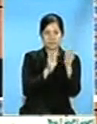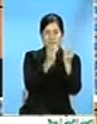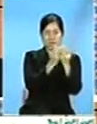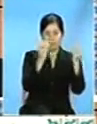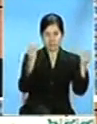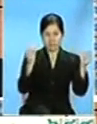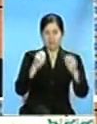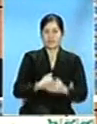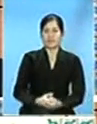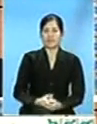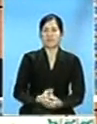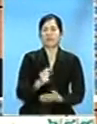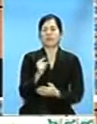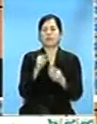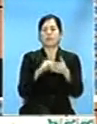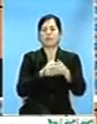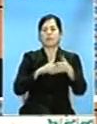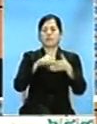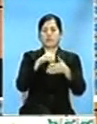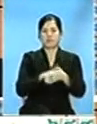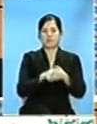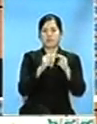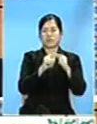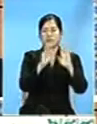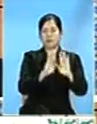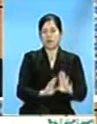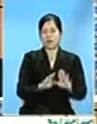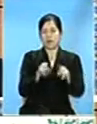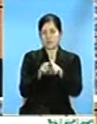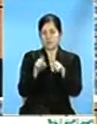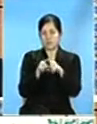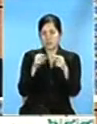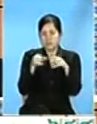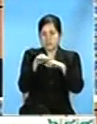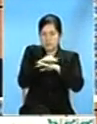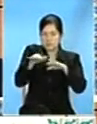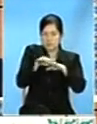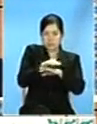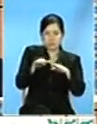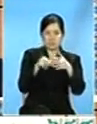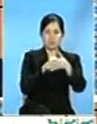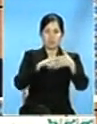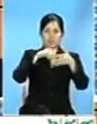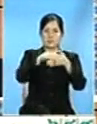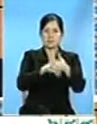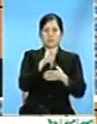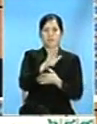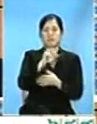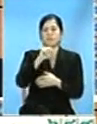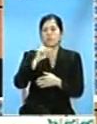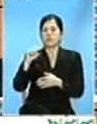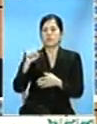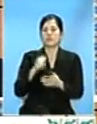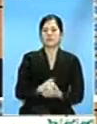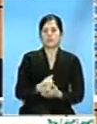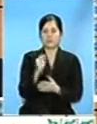ครับการเลือกตั้งในลักษณะที่คล้ายการเลือกตั้งของสมาชิกสภาผู้แทนราษฎรโดย